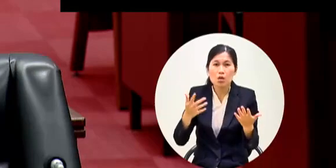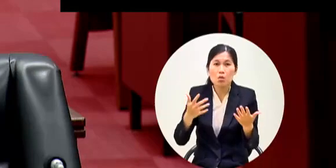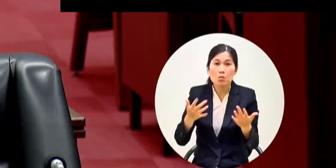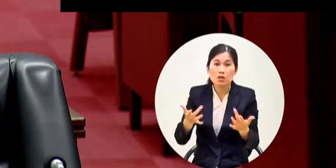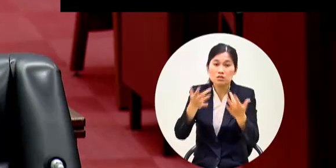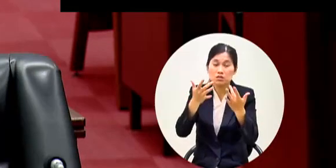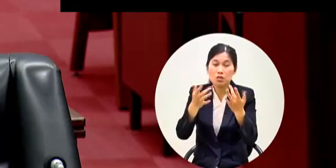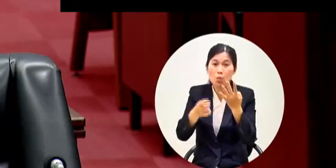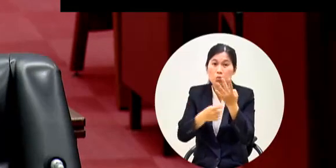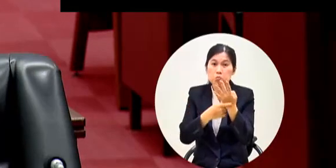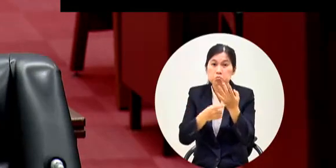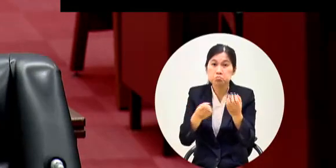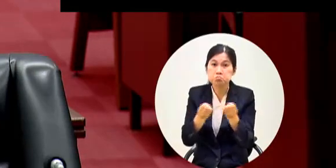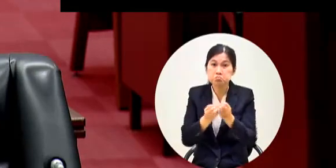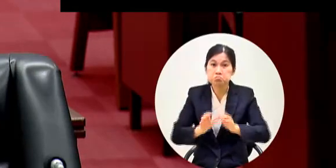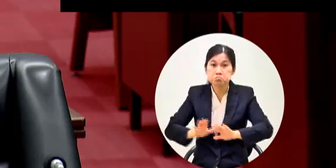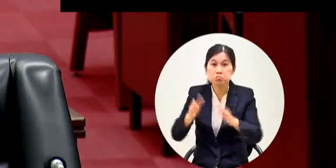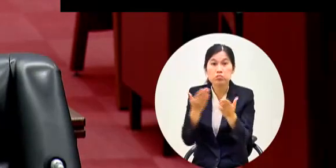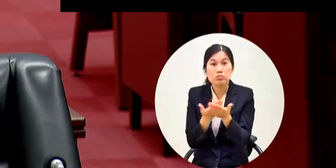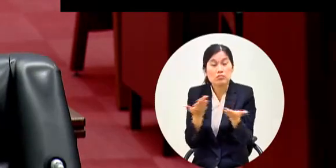有明文规定说